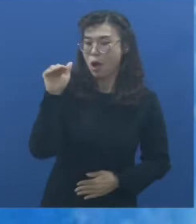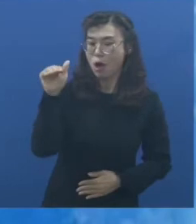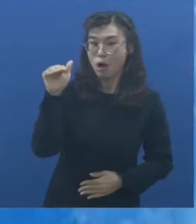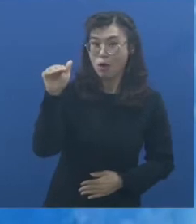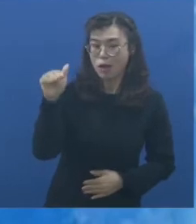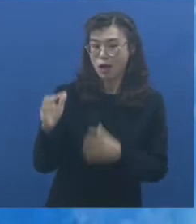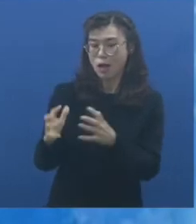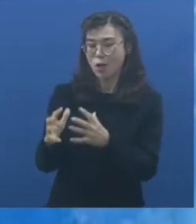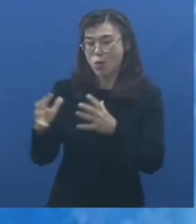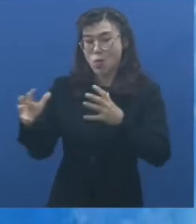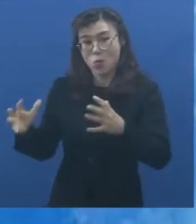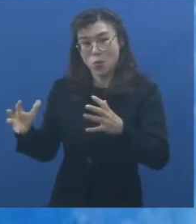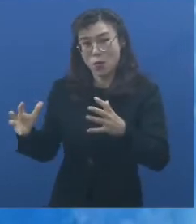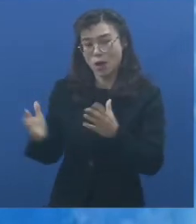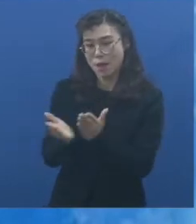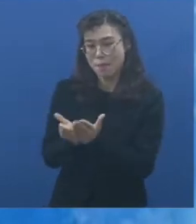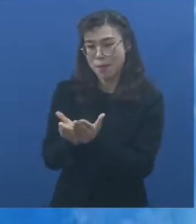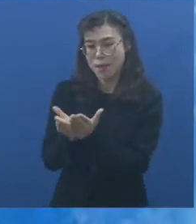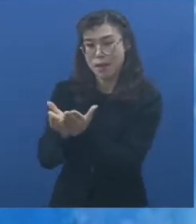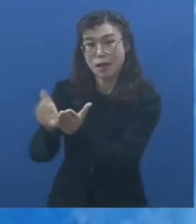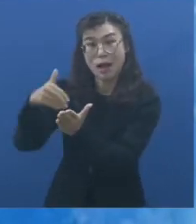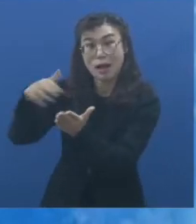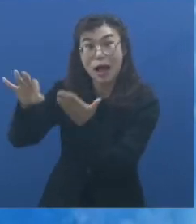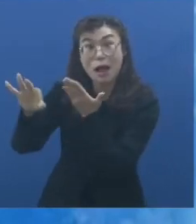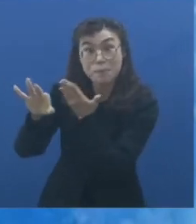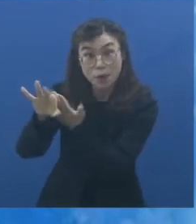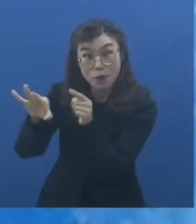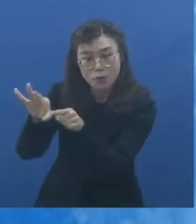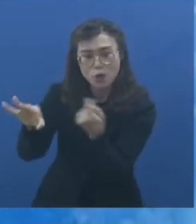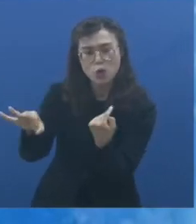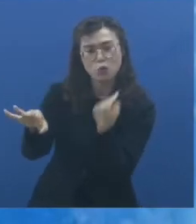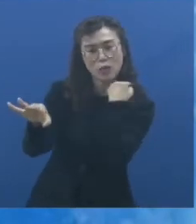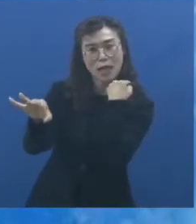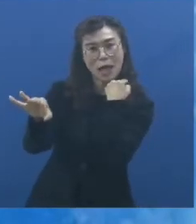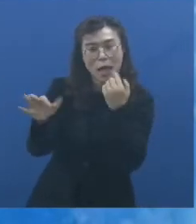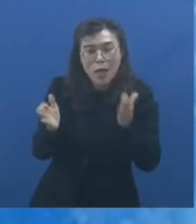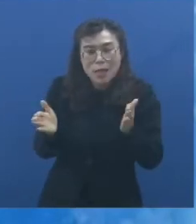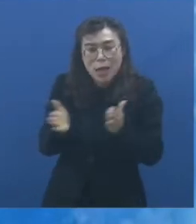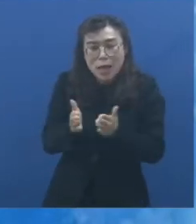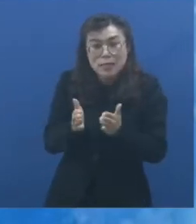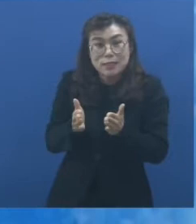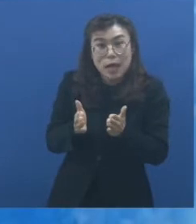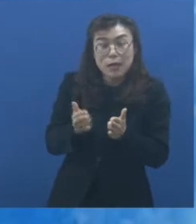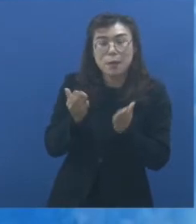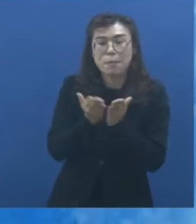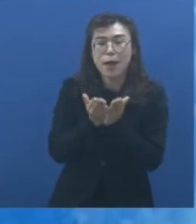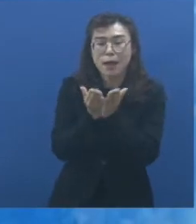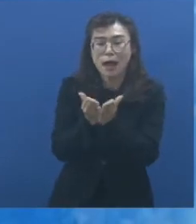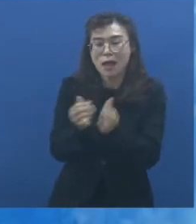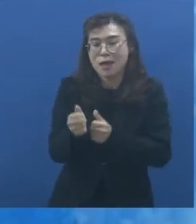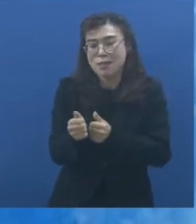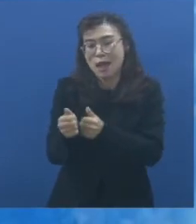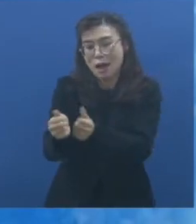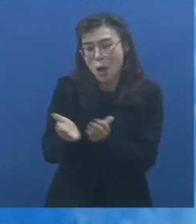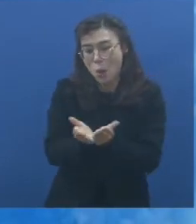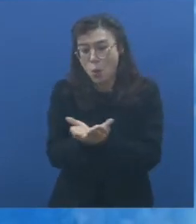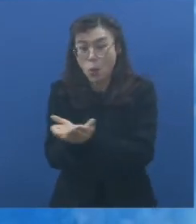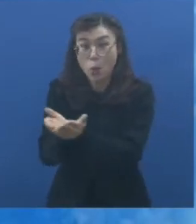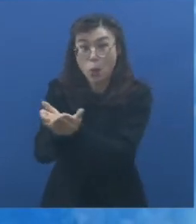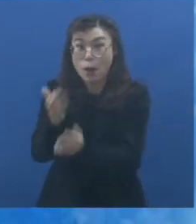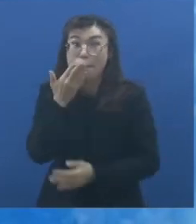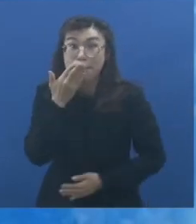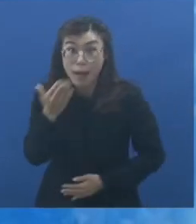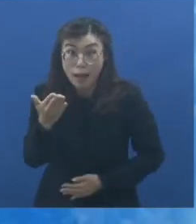폭이 더 넓어야 지 흐름에 깨뜨리고 그 항로로 뒤에 배가 잘 따라갈 수 있어요 그래서 3 빙 선한 폭과